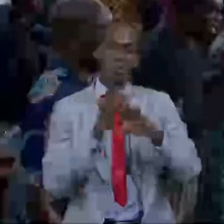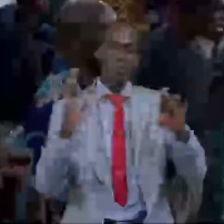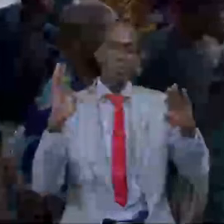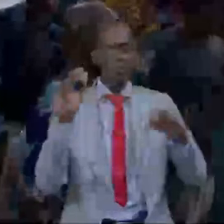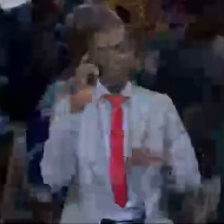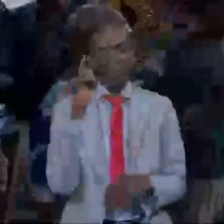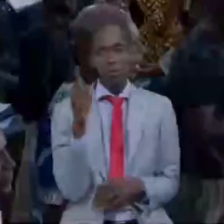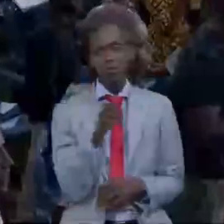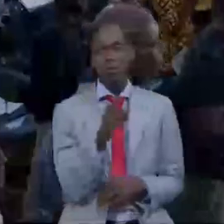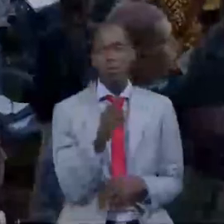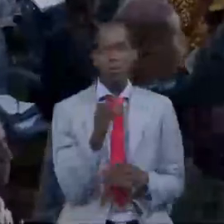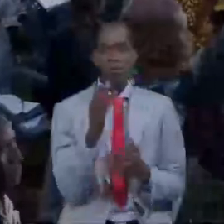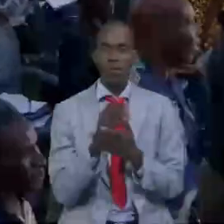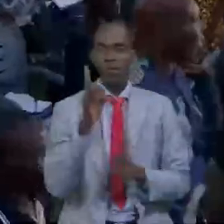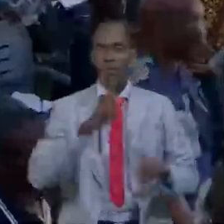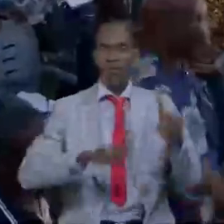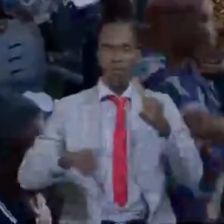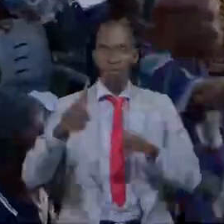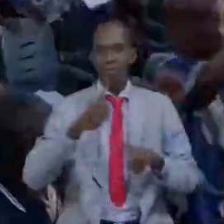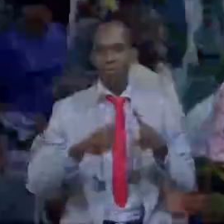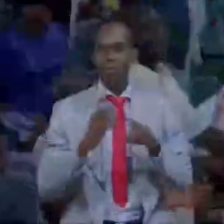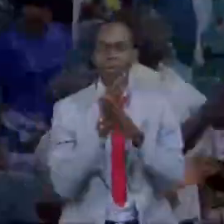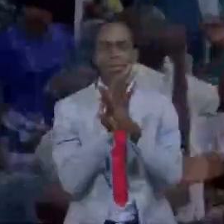Quelqu'un crie émancipation